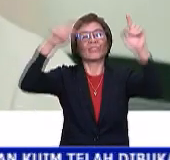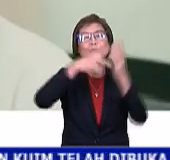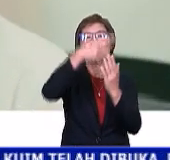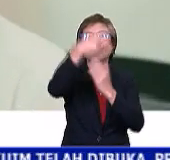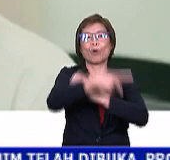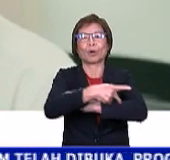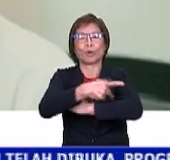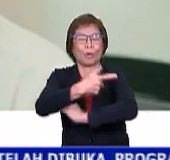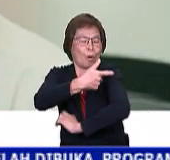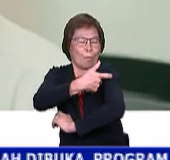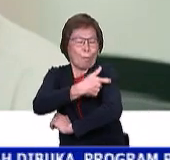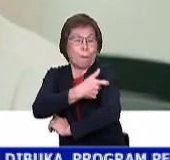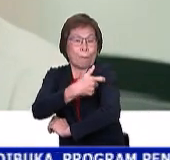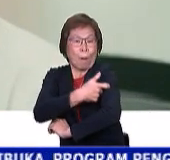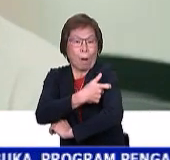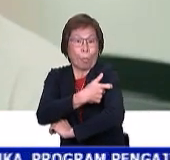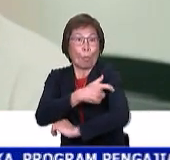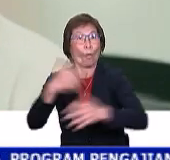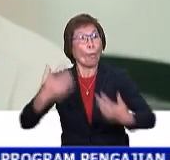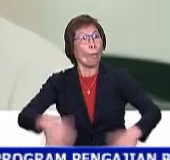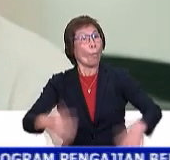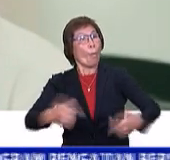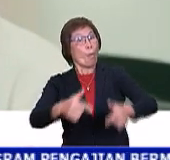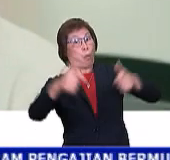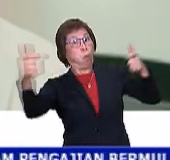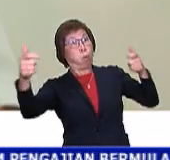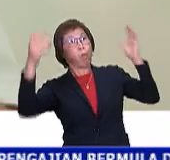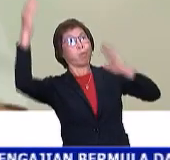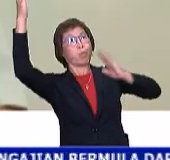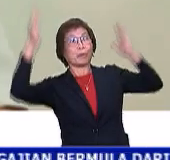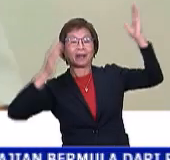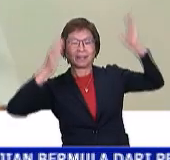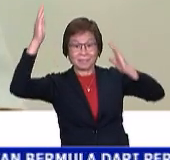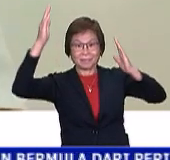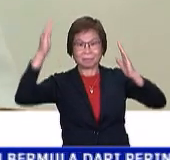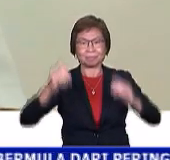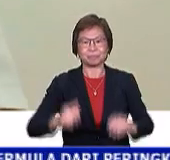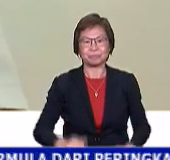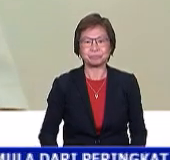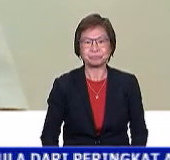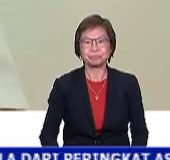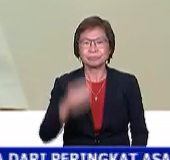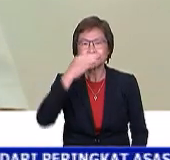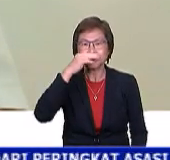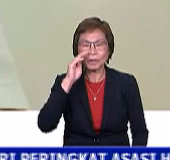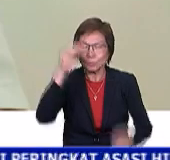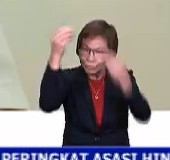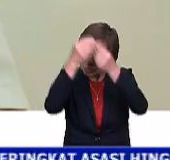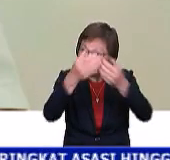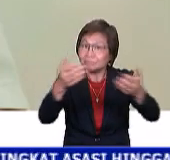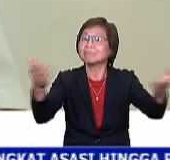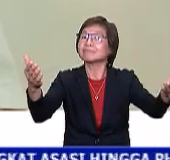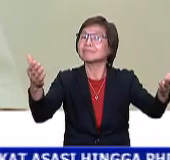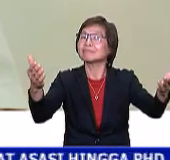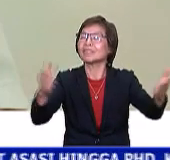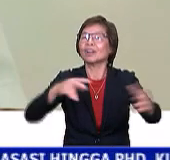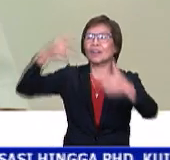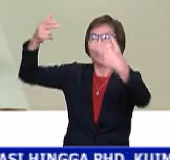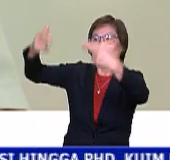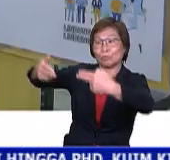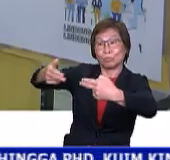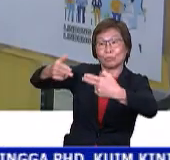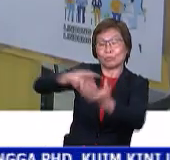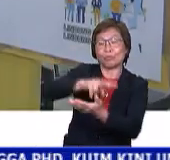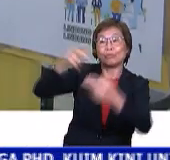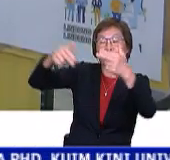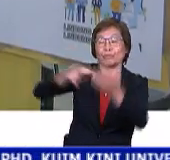program vaksinasi terbesar negara ini. Tan Sri Muhyiddin memaklumkannya menerusi video